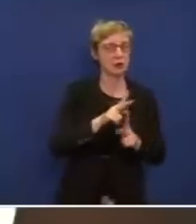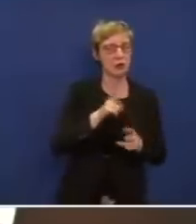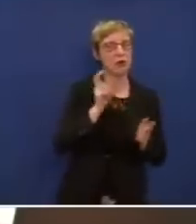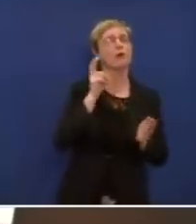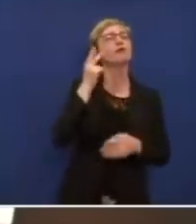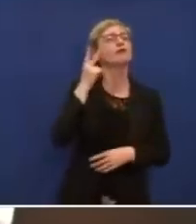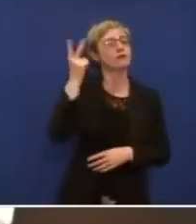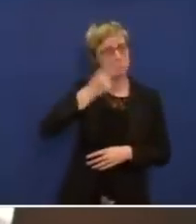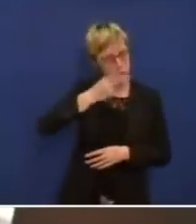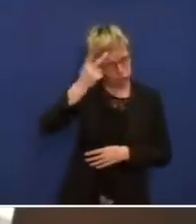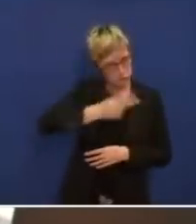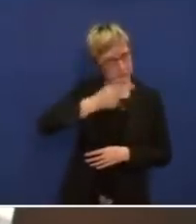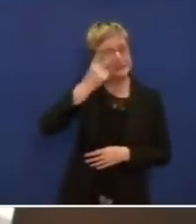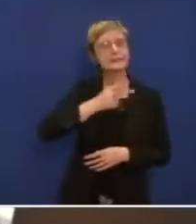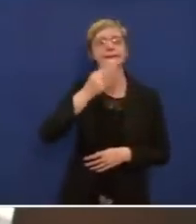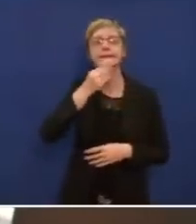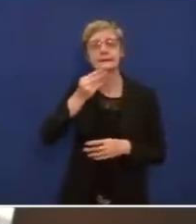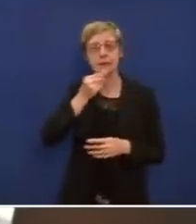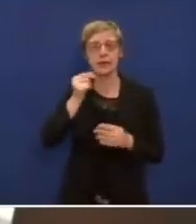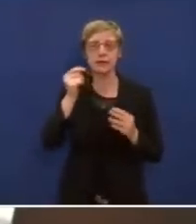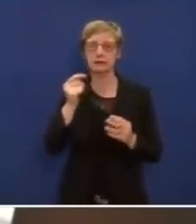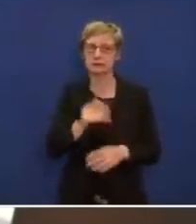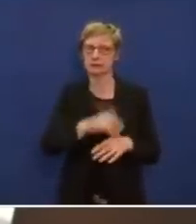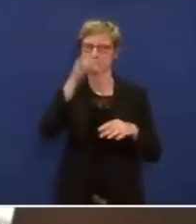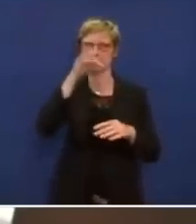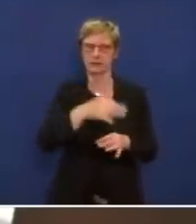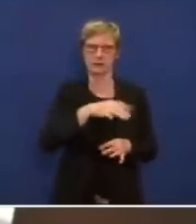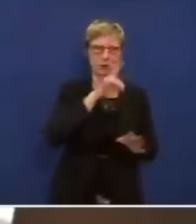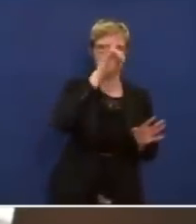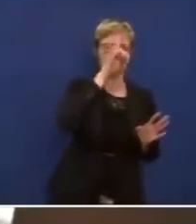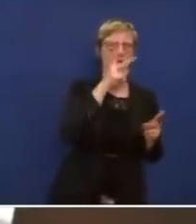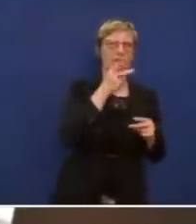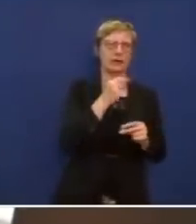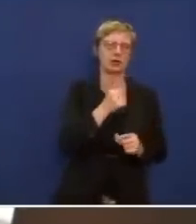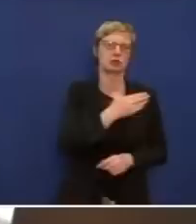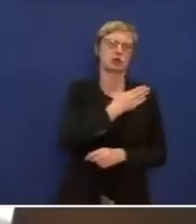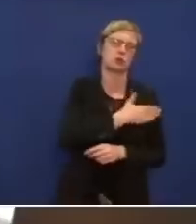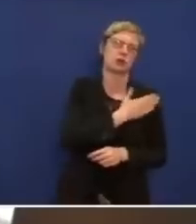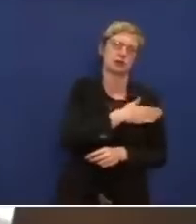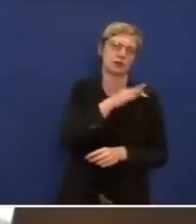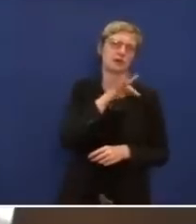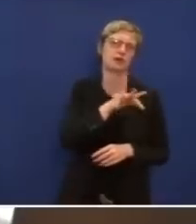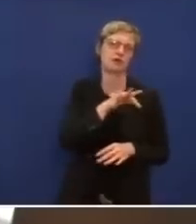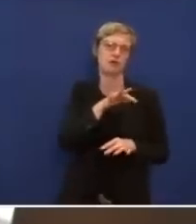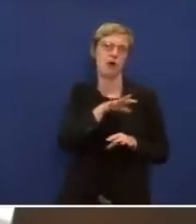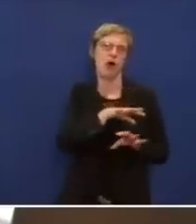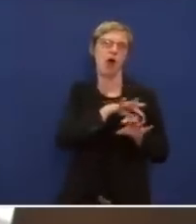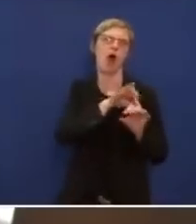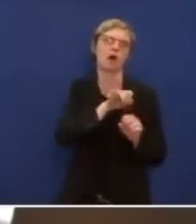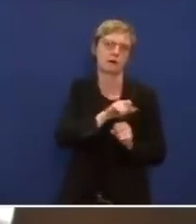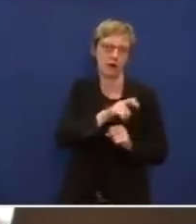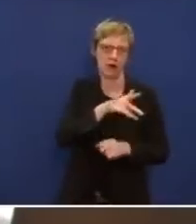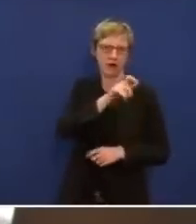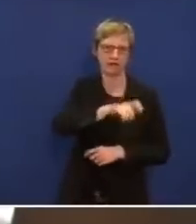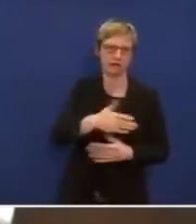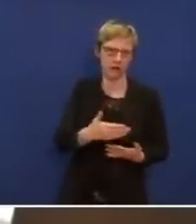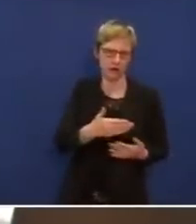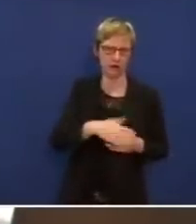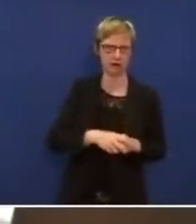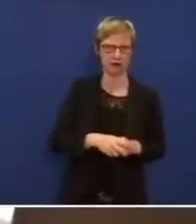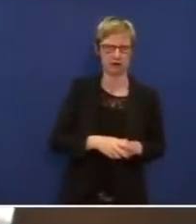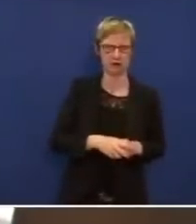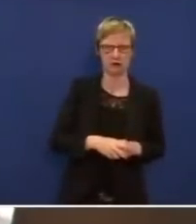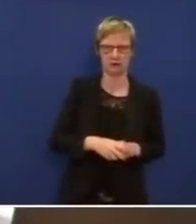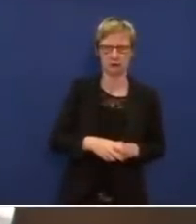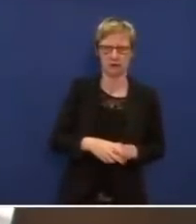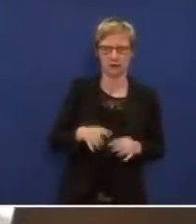man in Israel das sehr sensibel sieht, wenn in Deutschland so viel Sympathie für die Angriffe geäußert wird. Und wenn es